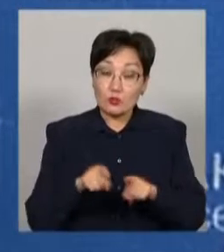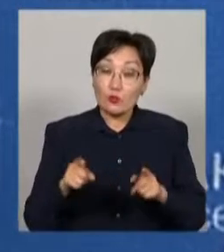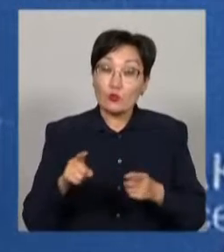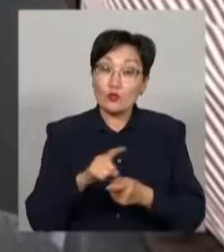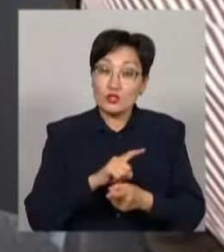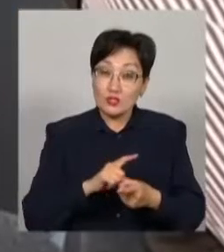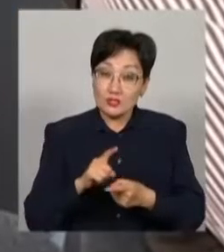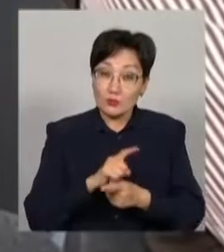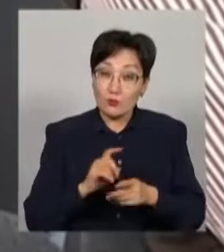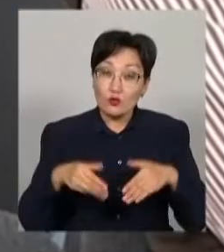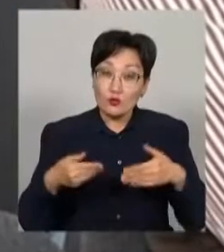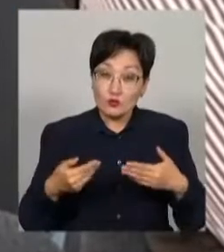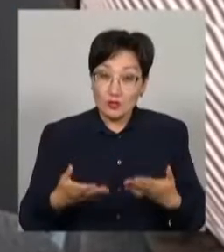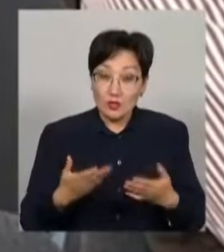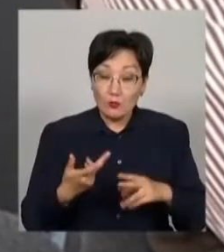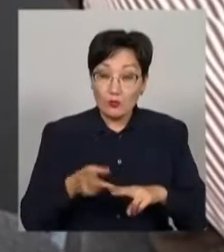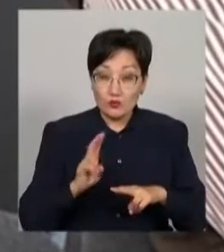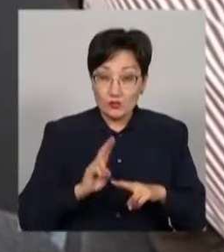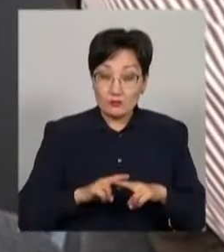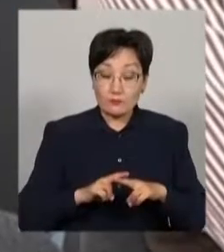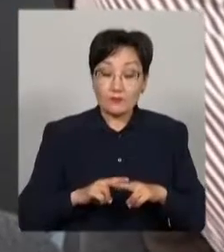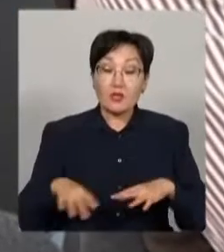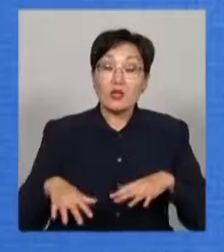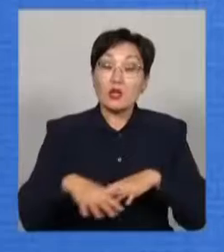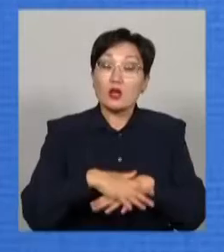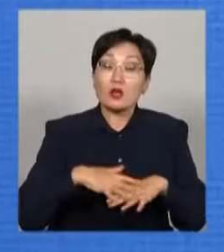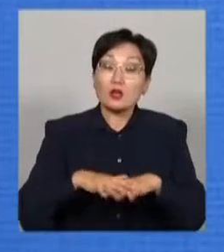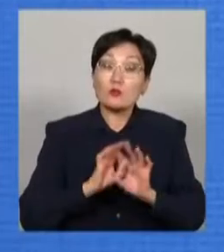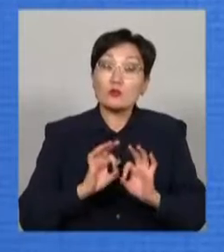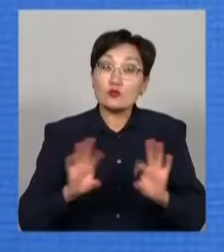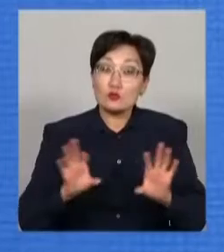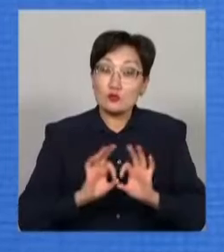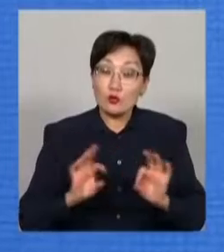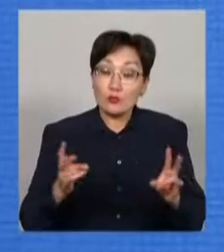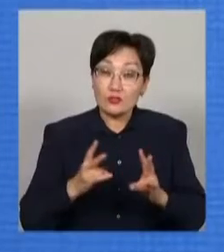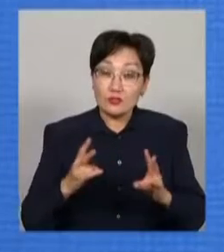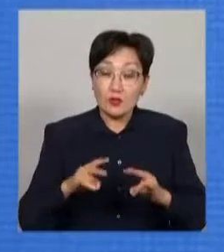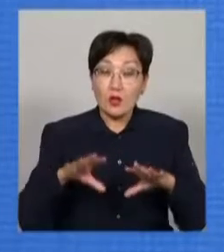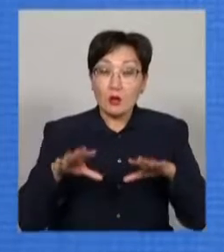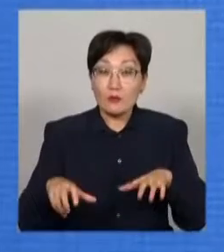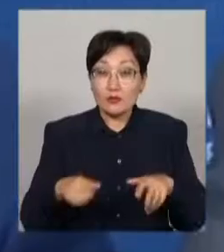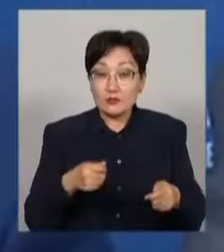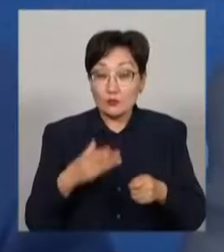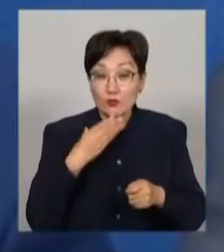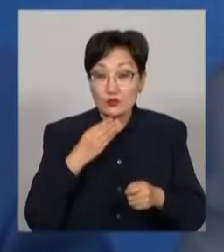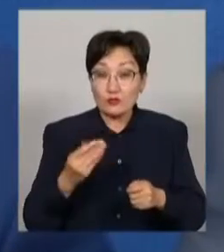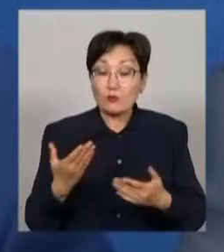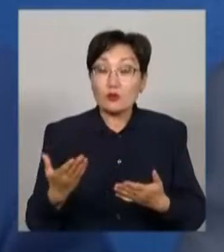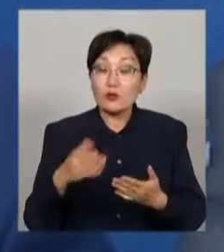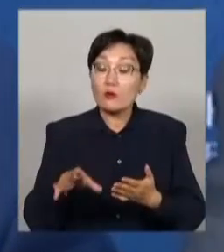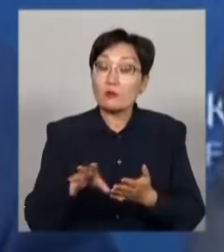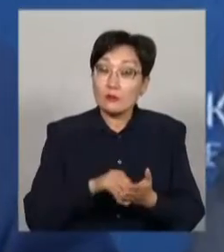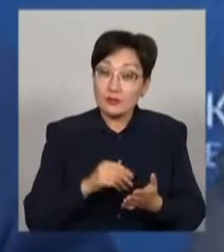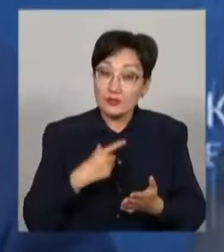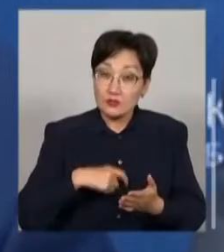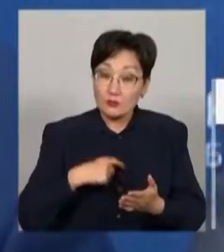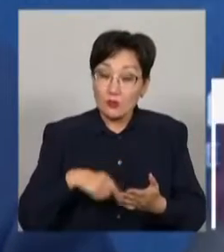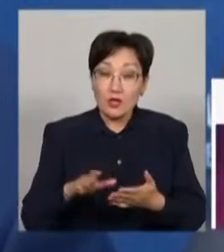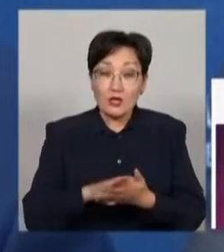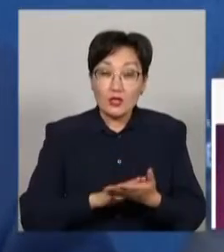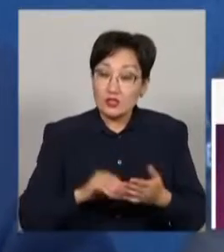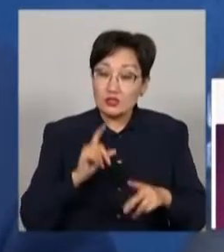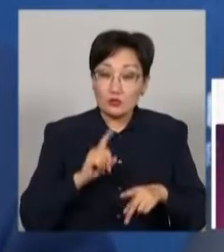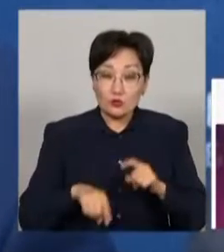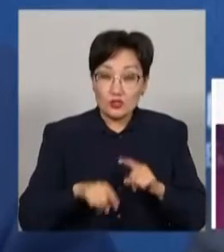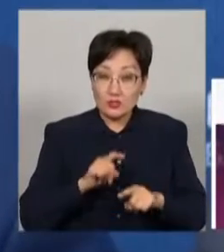өзгерістер ұсынды. Осыны халыққа түсіндіруіміз керек. Президентіміз өзі үлгі көрсетті. Ешқандай